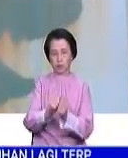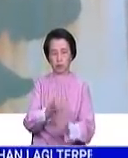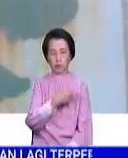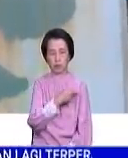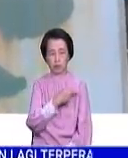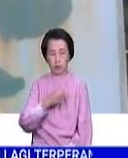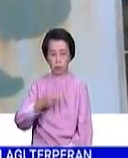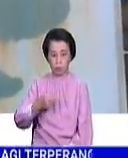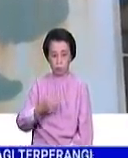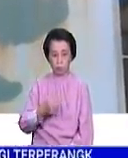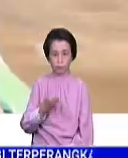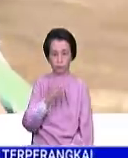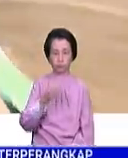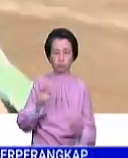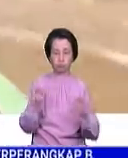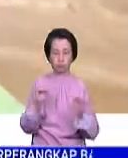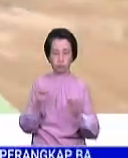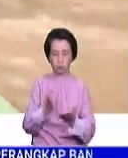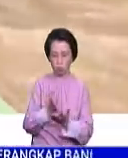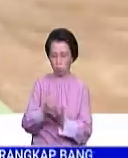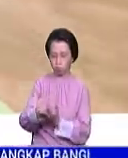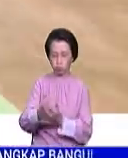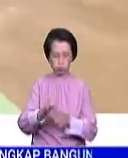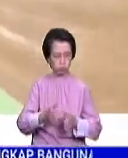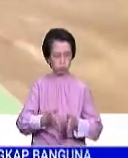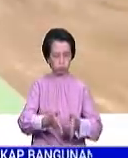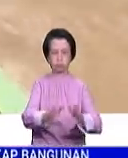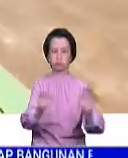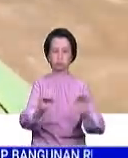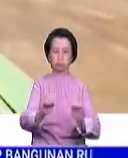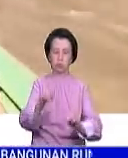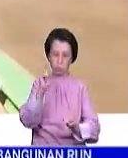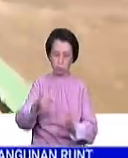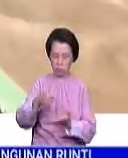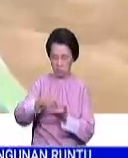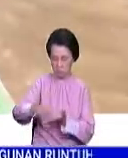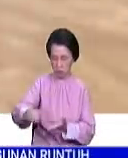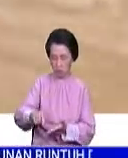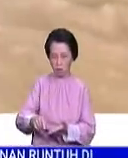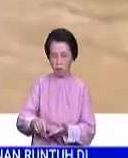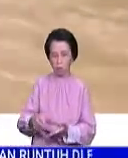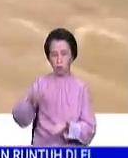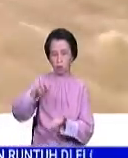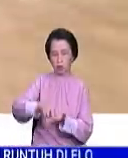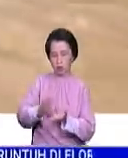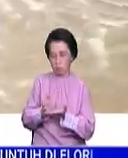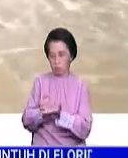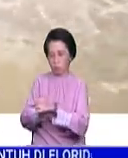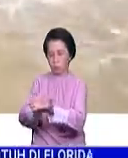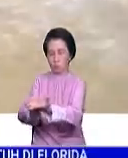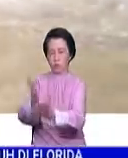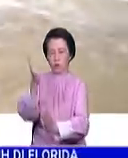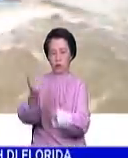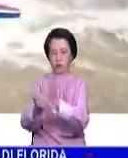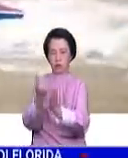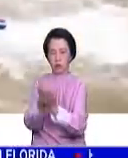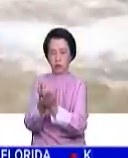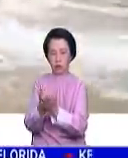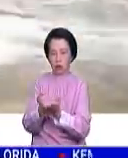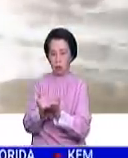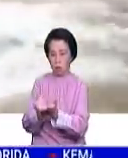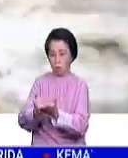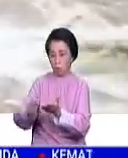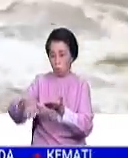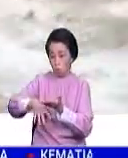Indonesia. Berikutan ketiadaan akses jalan darat, mereka sanggup membayar kos tambang menaiki bot selama sejam menyusuri arus